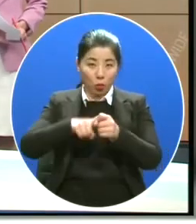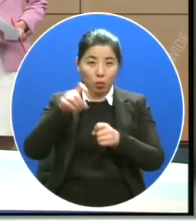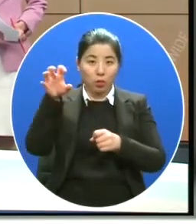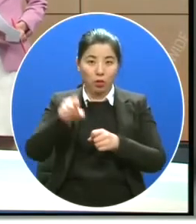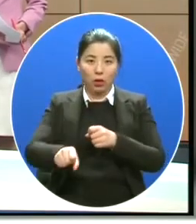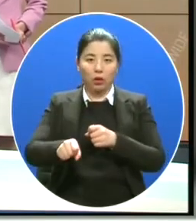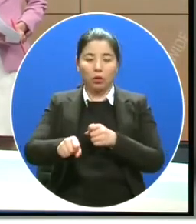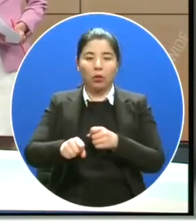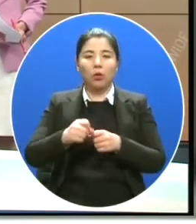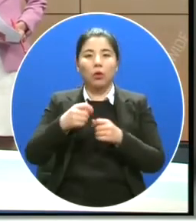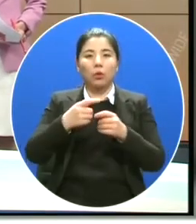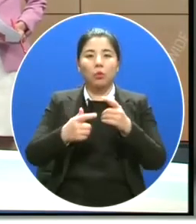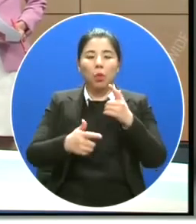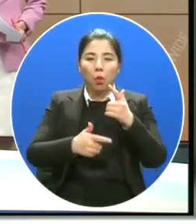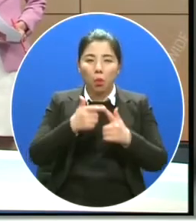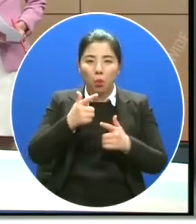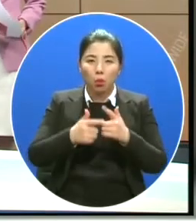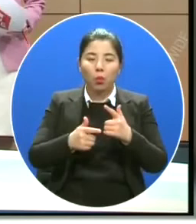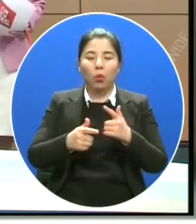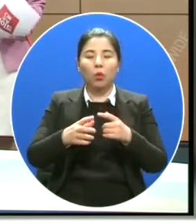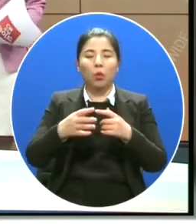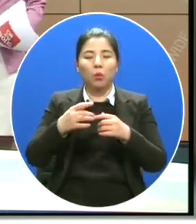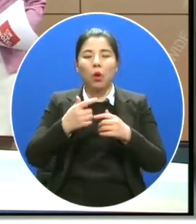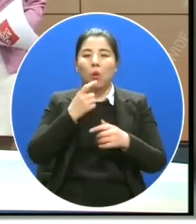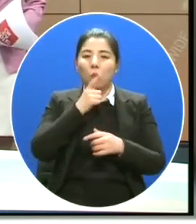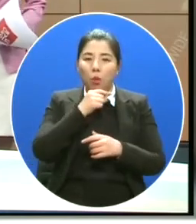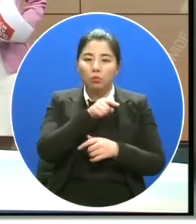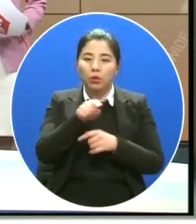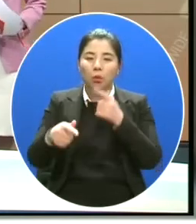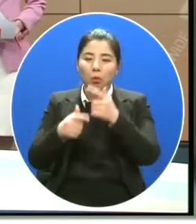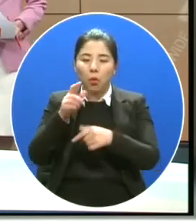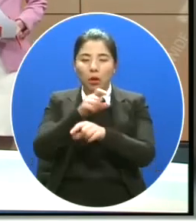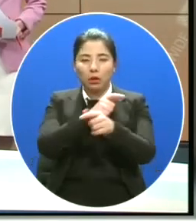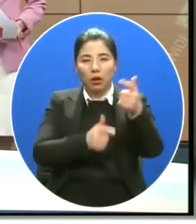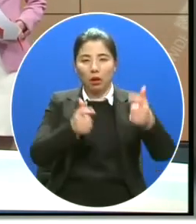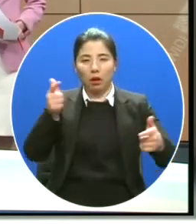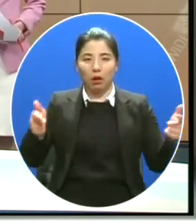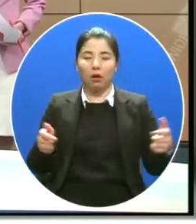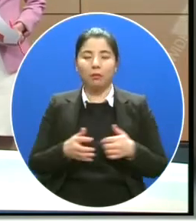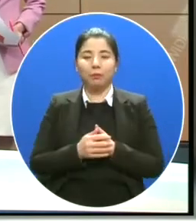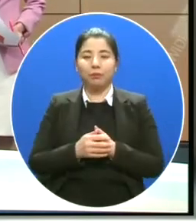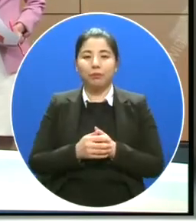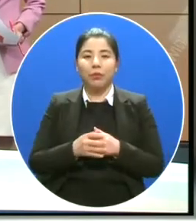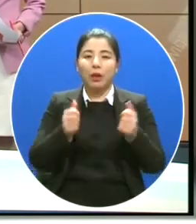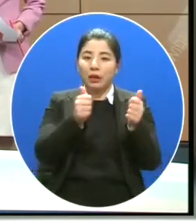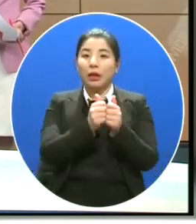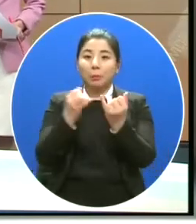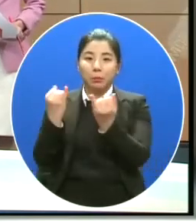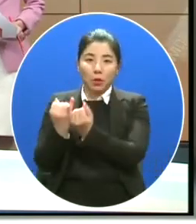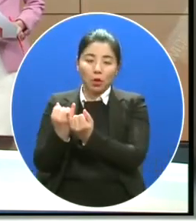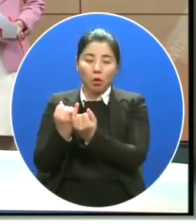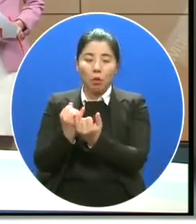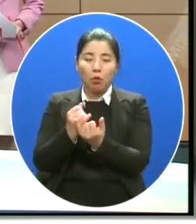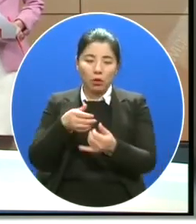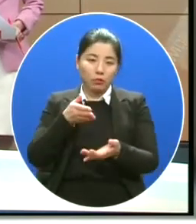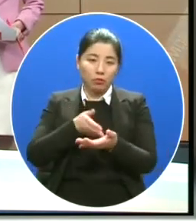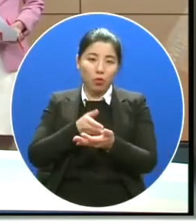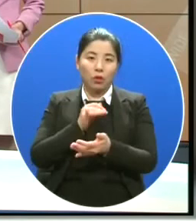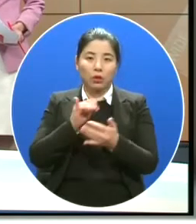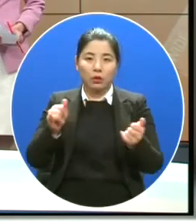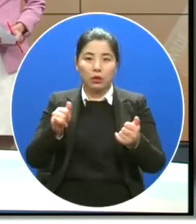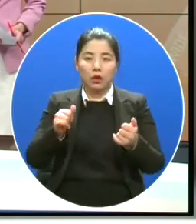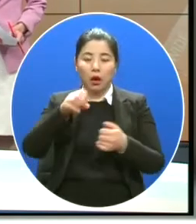함께하겠다라는 목표로 요일별 프로듀서를 달리하여 제작되고 있습니다. 남녀로 구성된 두 명의